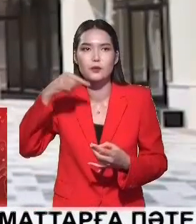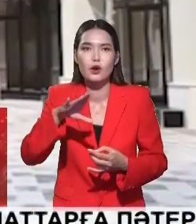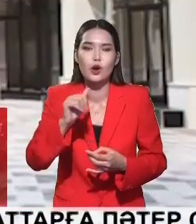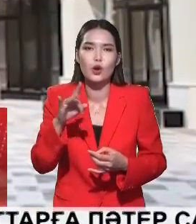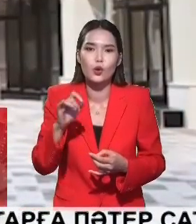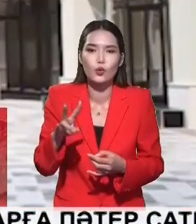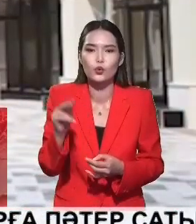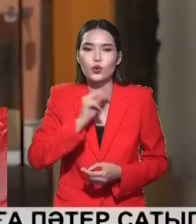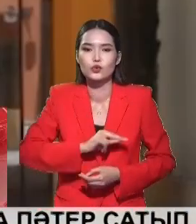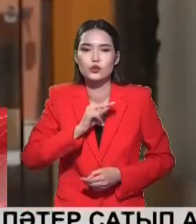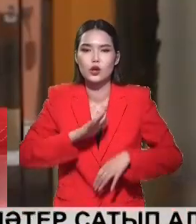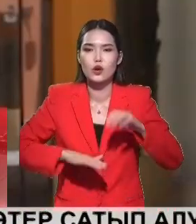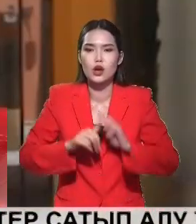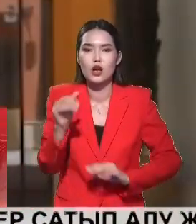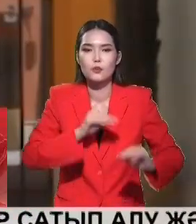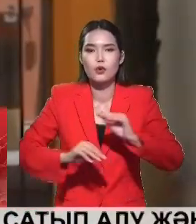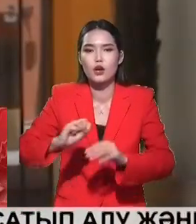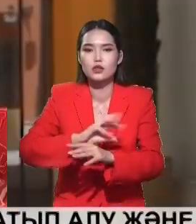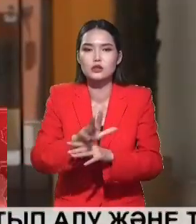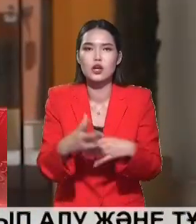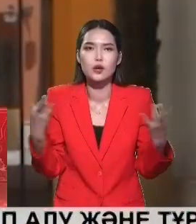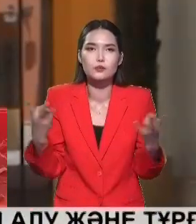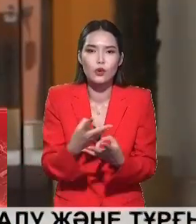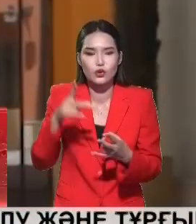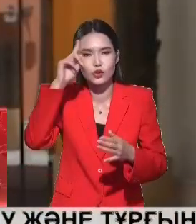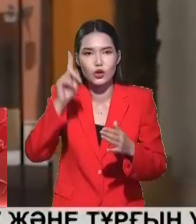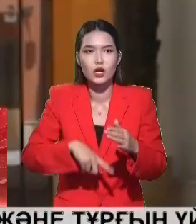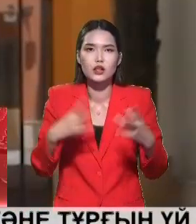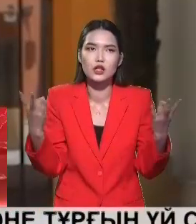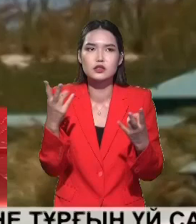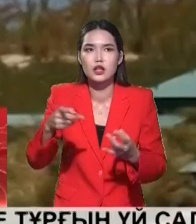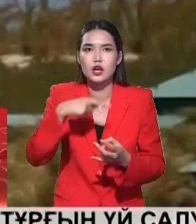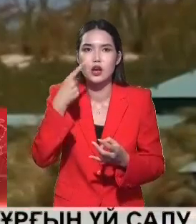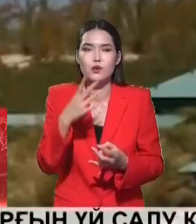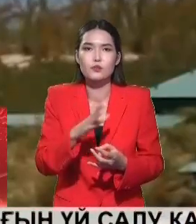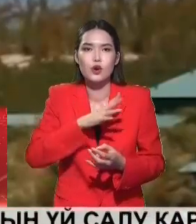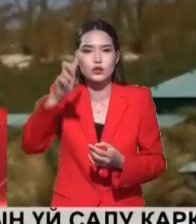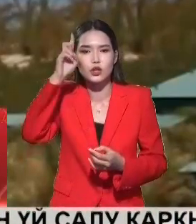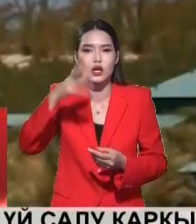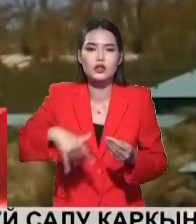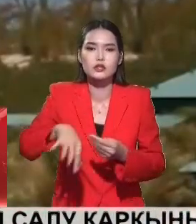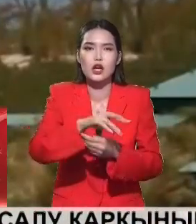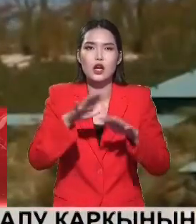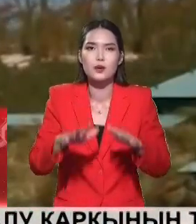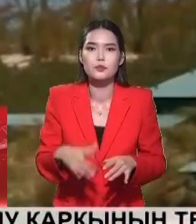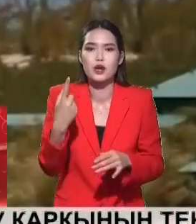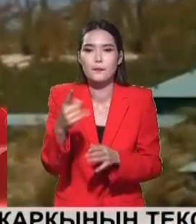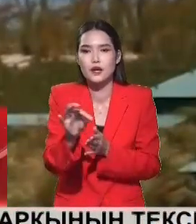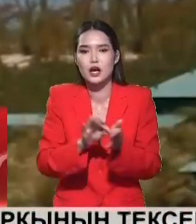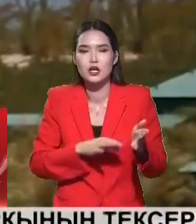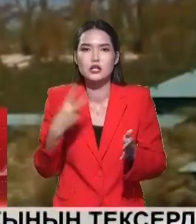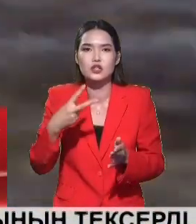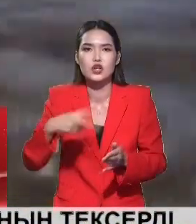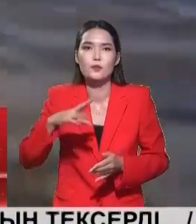аймақтарды инженерлік инфрақұрылыммен қамтамасыз ету ісін де ұмытпау қажет деді. Бұдан өзге үкіметтің барлық өңірде бір мезетте 20 туристік